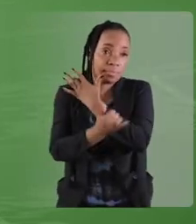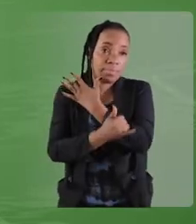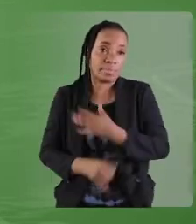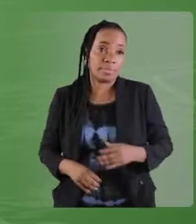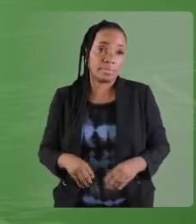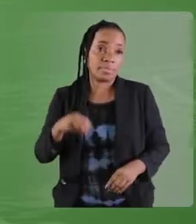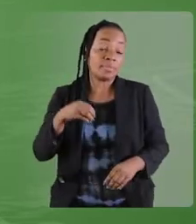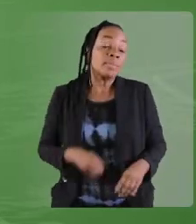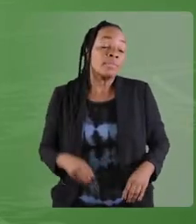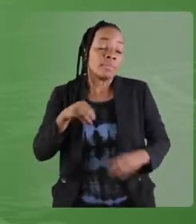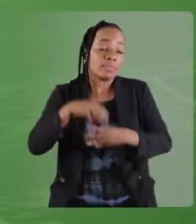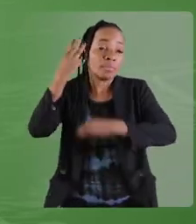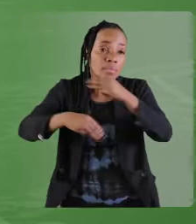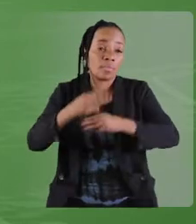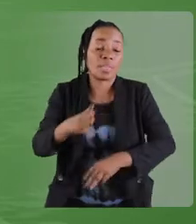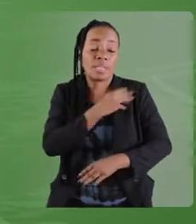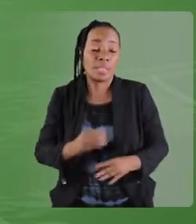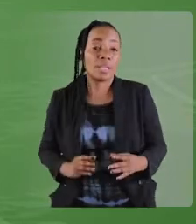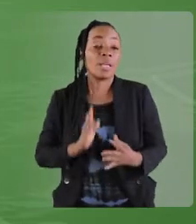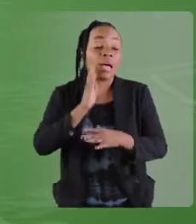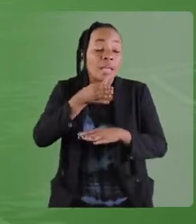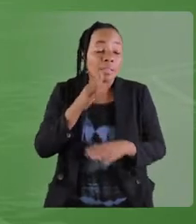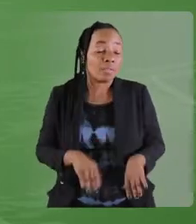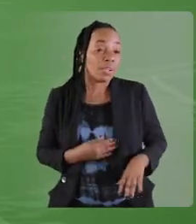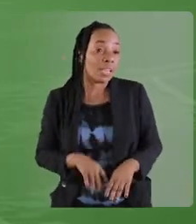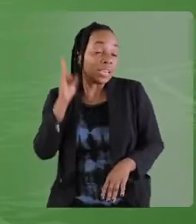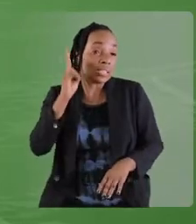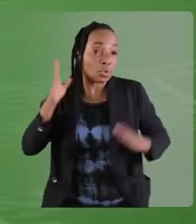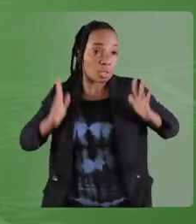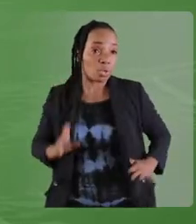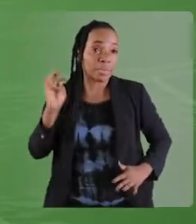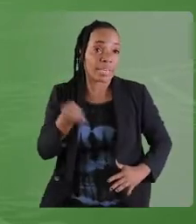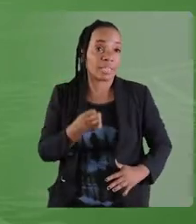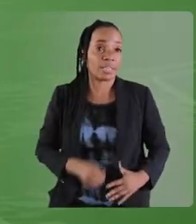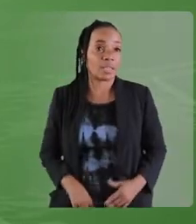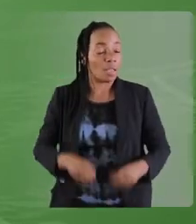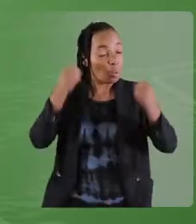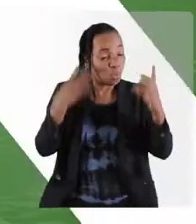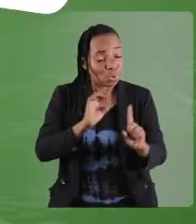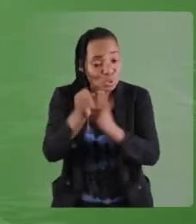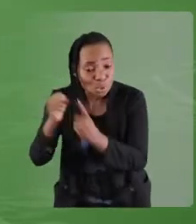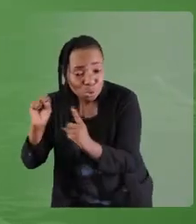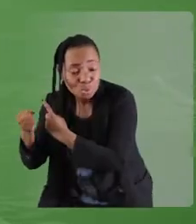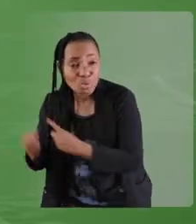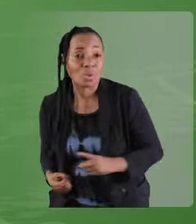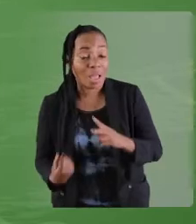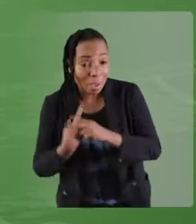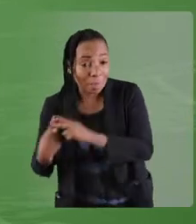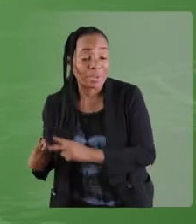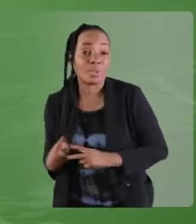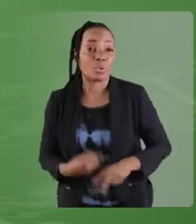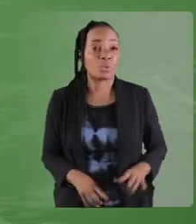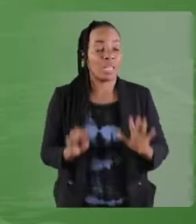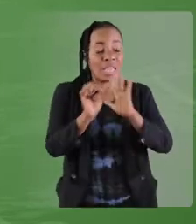internationales et à travers l'histoire de l'humanité, bien de phénomènes et de pratiques sont survenus: